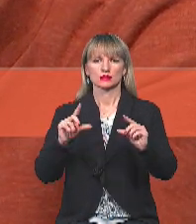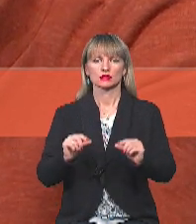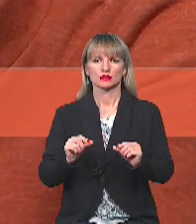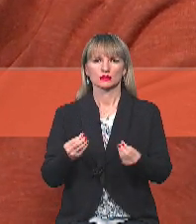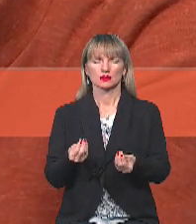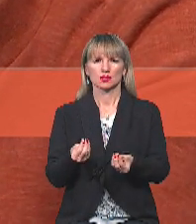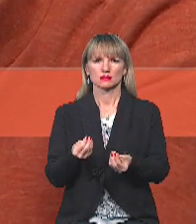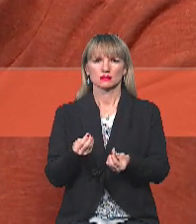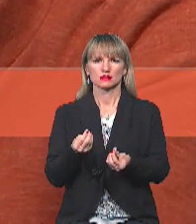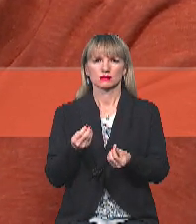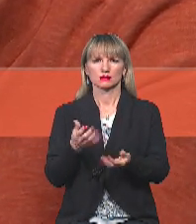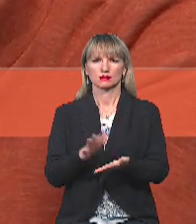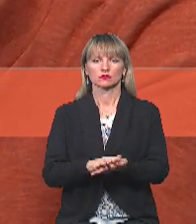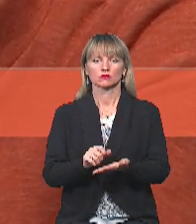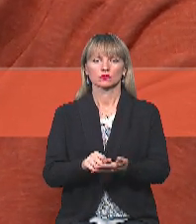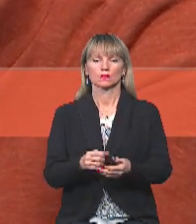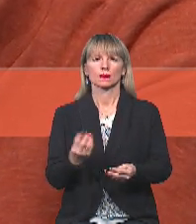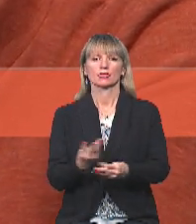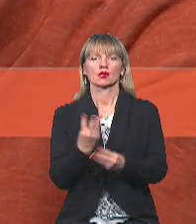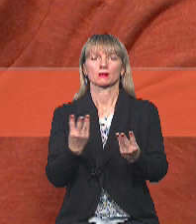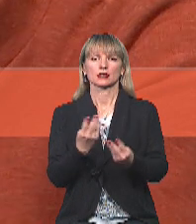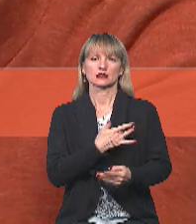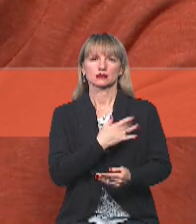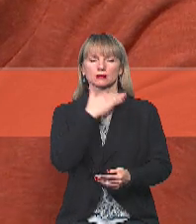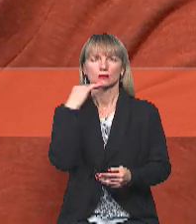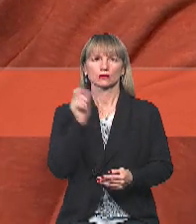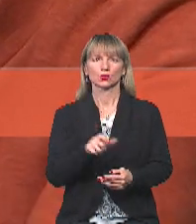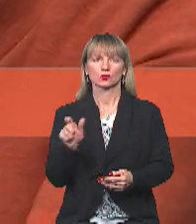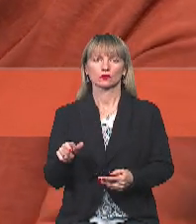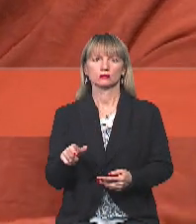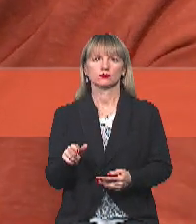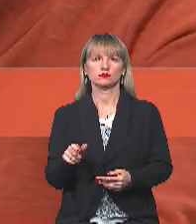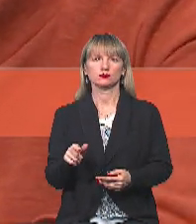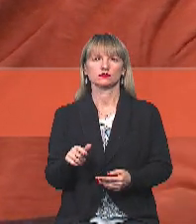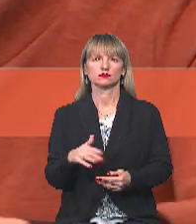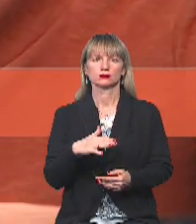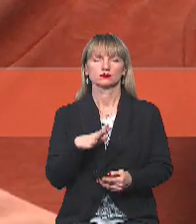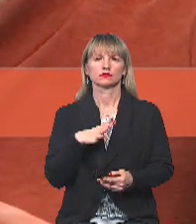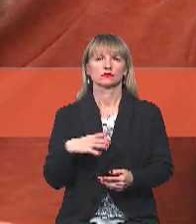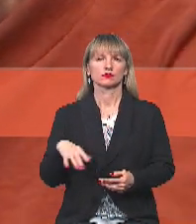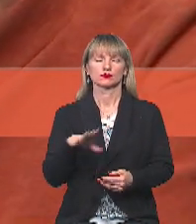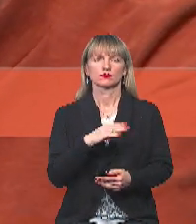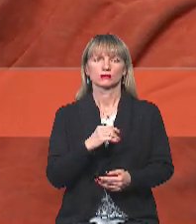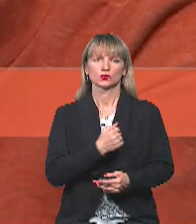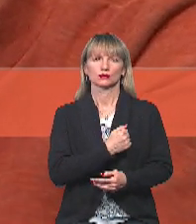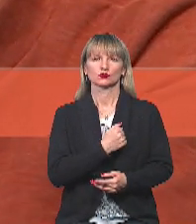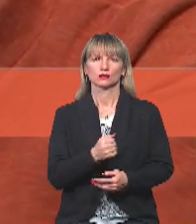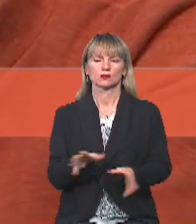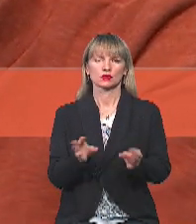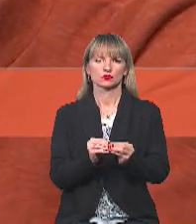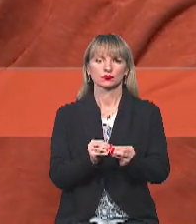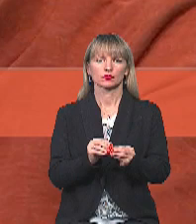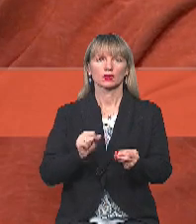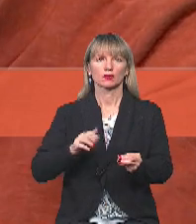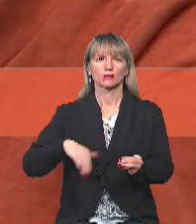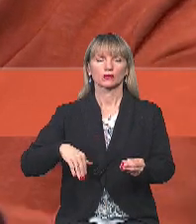що спочатку запилилися оці серця багатьох людей. Так? В унісон, да, вони билися в унісон, синергія. А потім